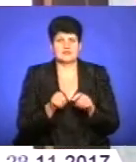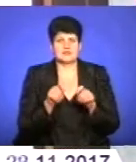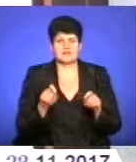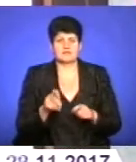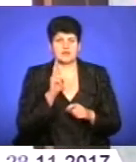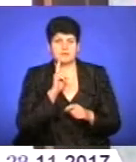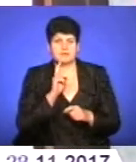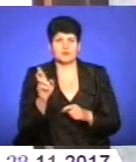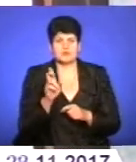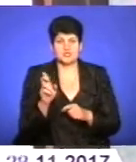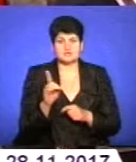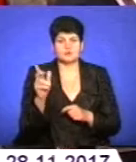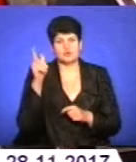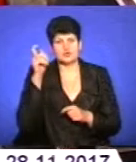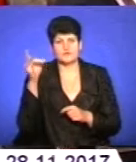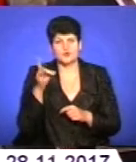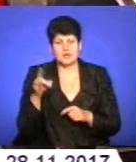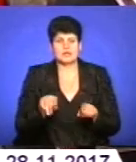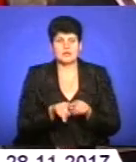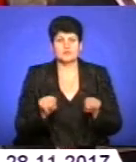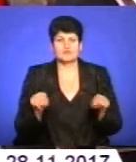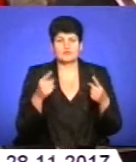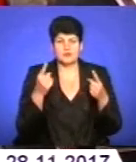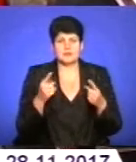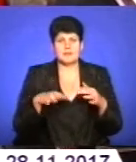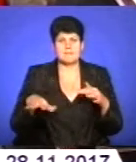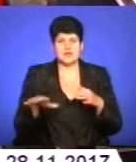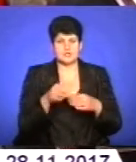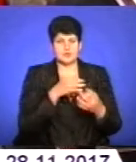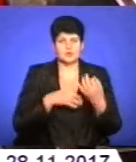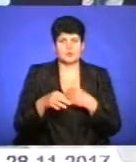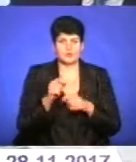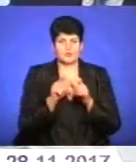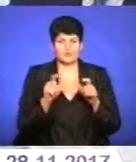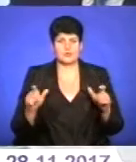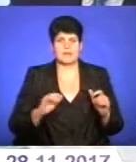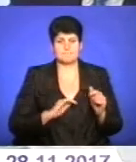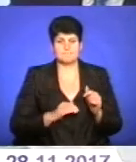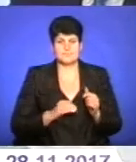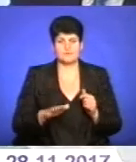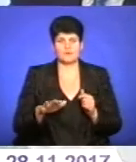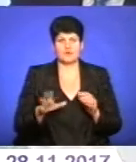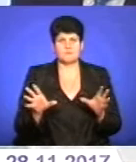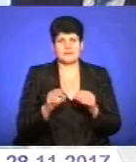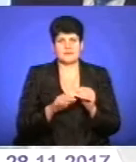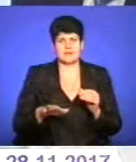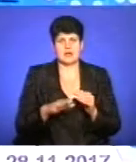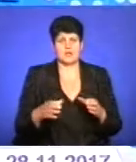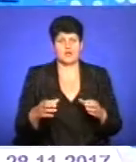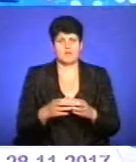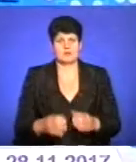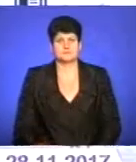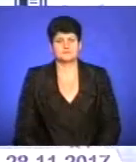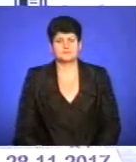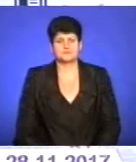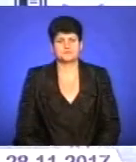Бережанському та Чортківському районах, а також створять мережі консультаційних пунктів для бізнесу в об'єднаних територіальних громадах. Ірина Терлюк,